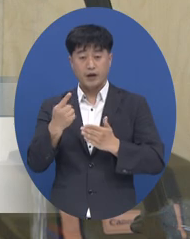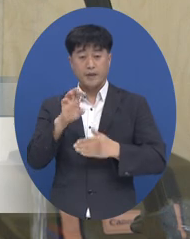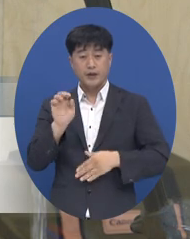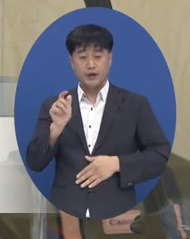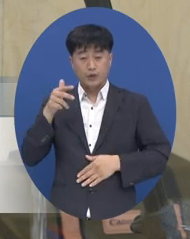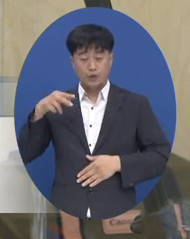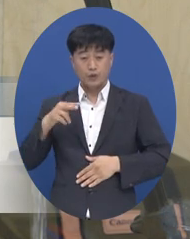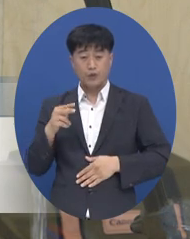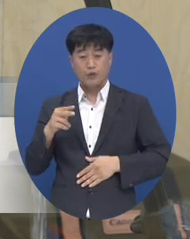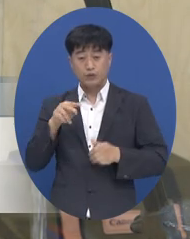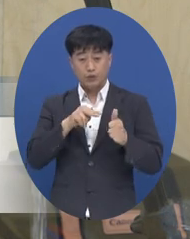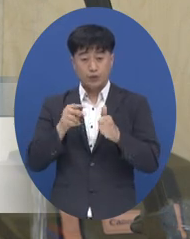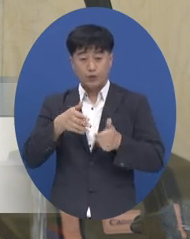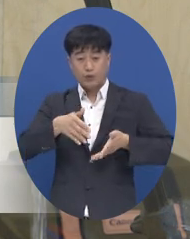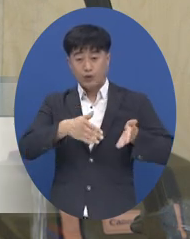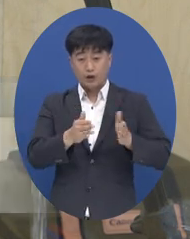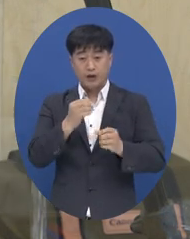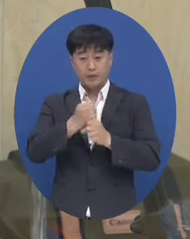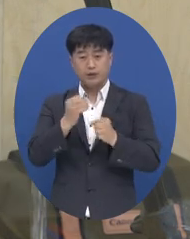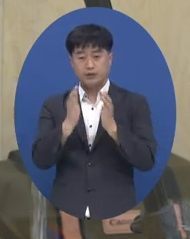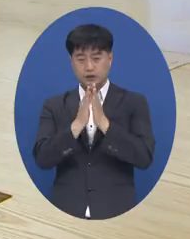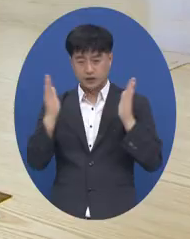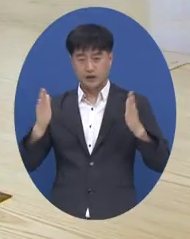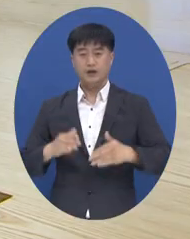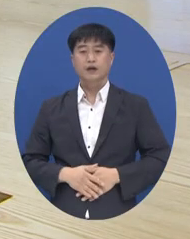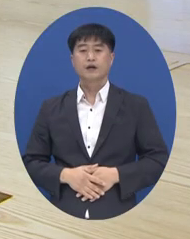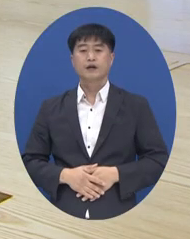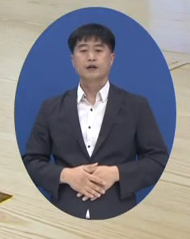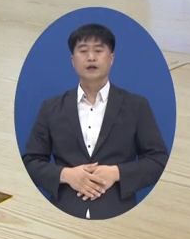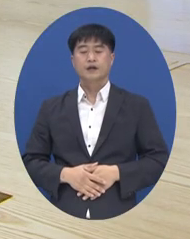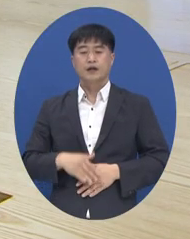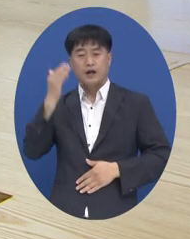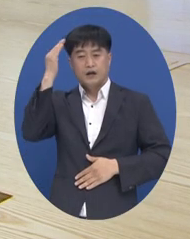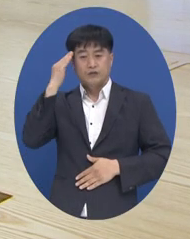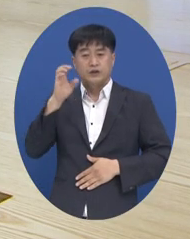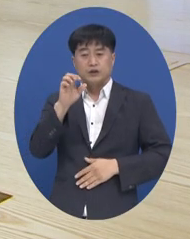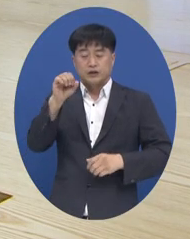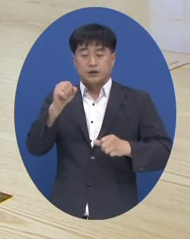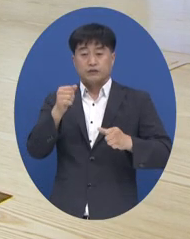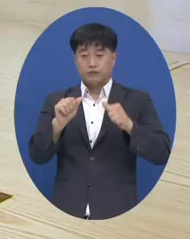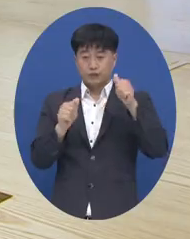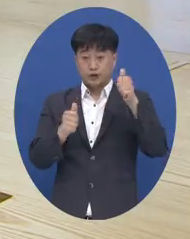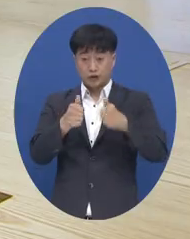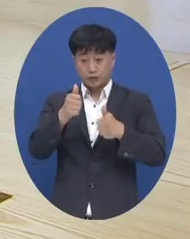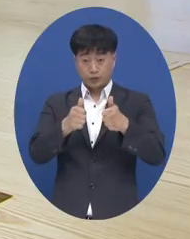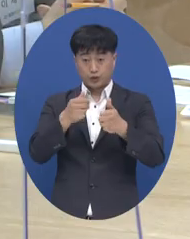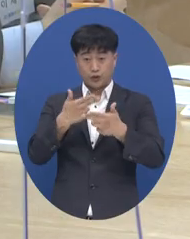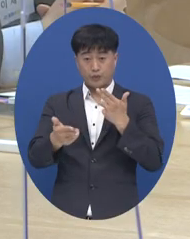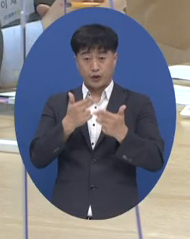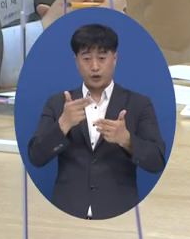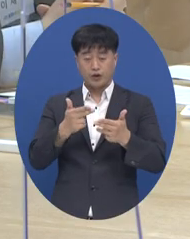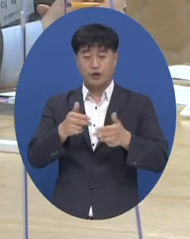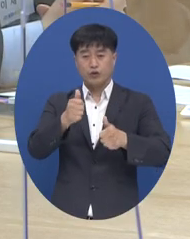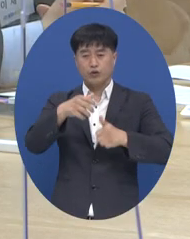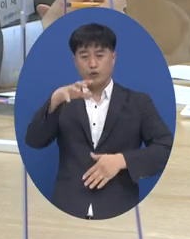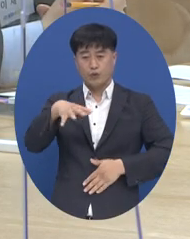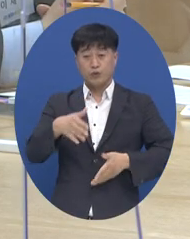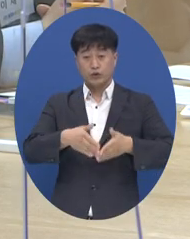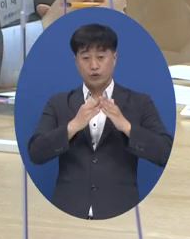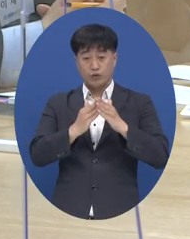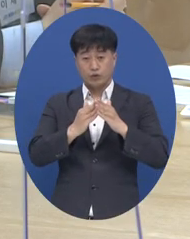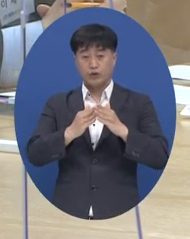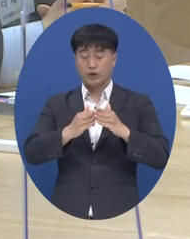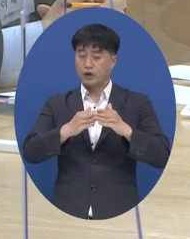컨텐츠 거리를 만드는 시작을 했습니다. 한국 e스포츠협회는 경기장 건립 사업에 필요한